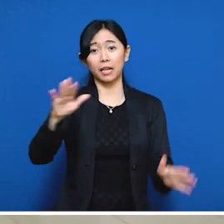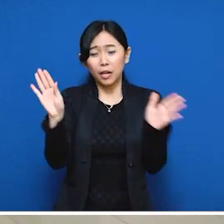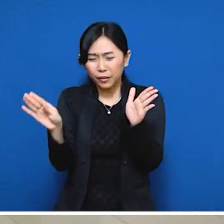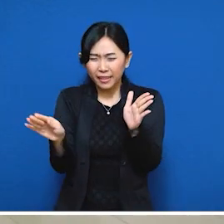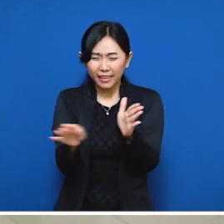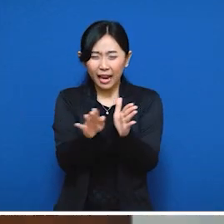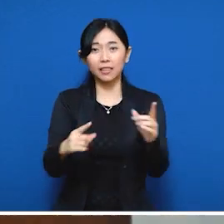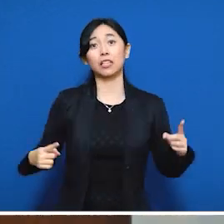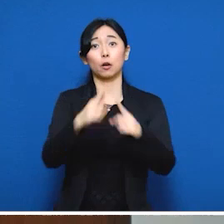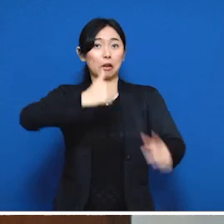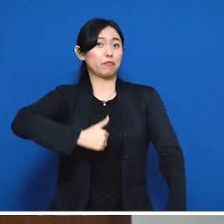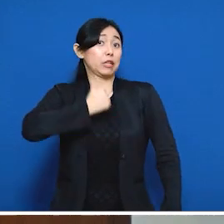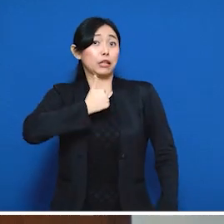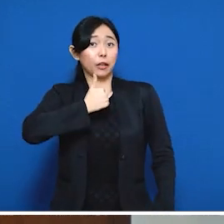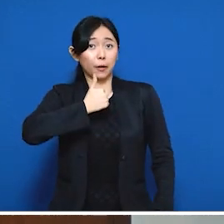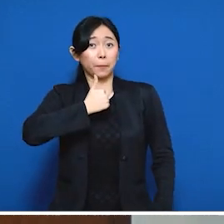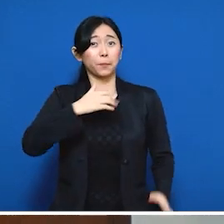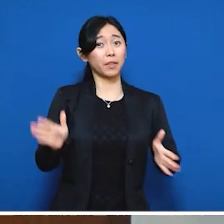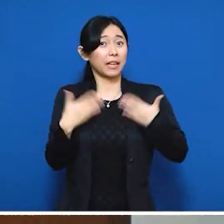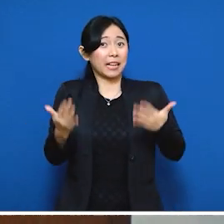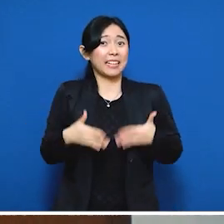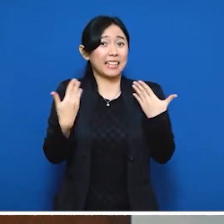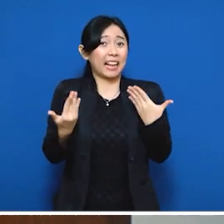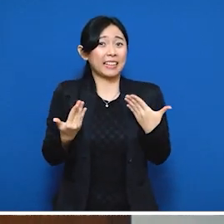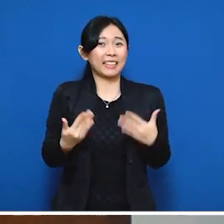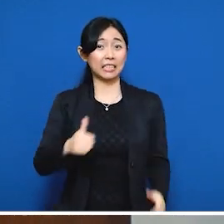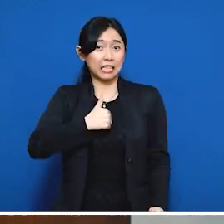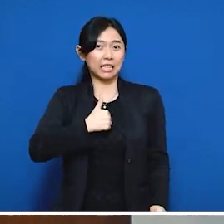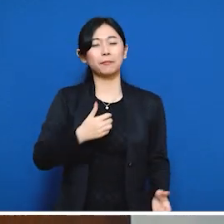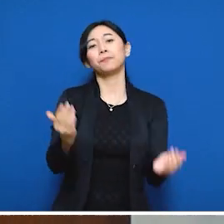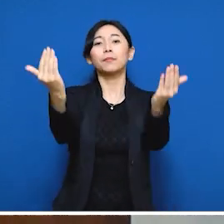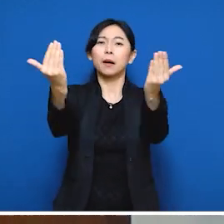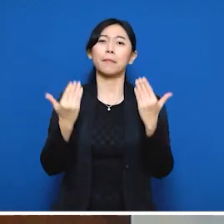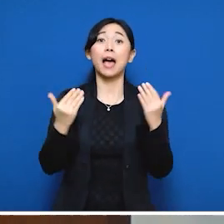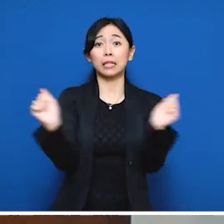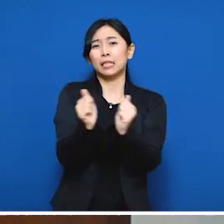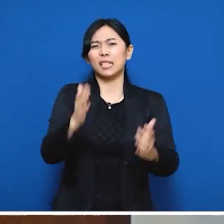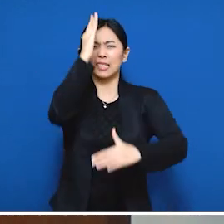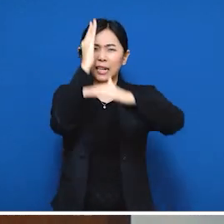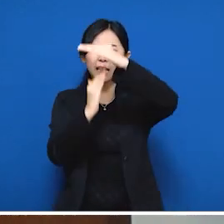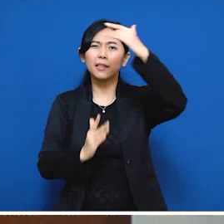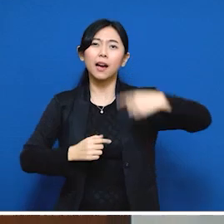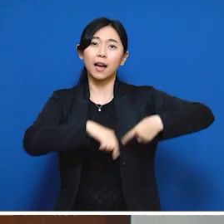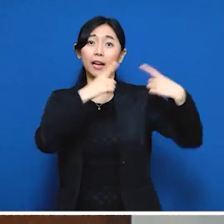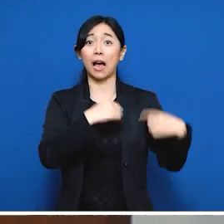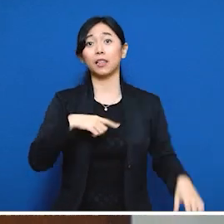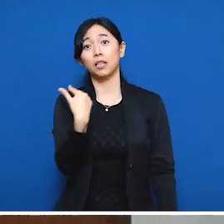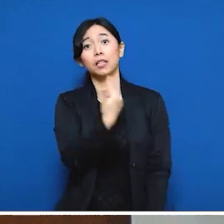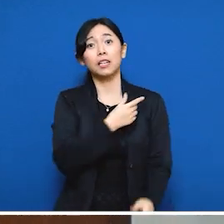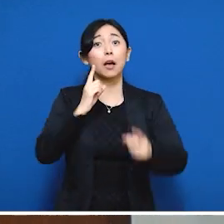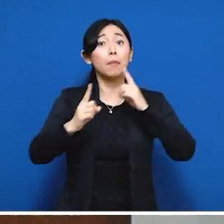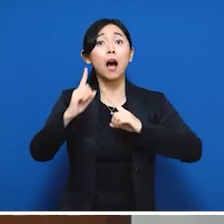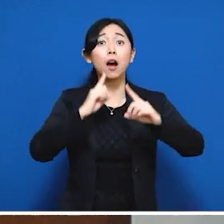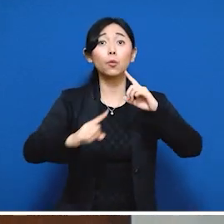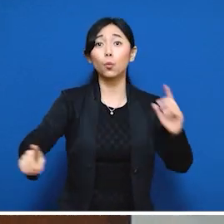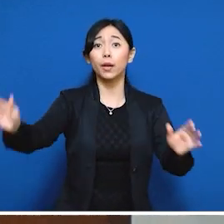melekatkan pada ego dan keinginan diri semata? Mari dengan kerendahan hati kita mengakui